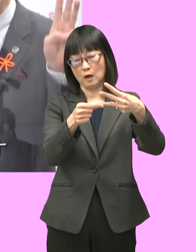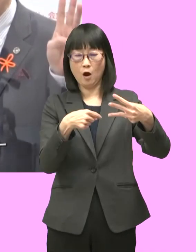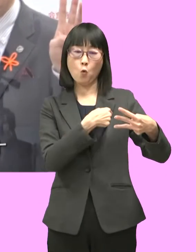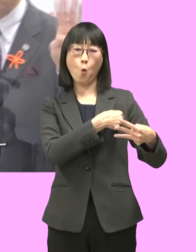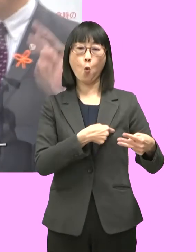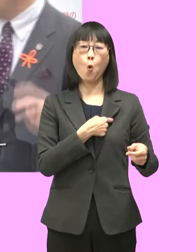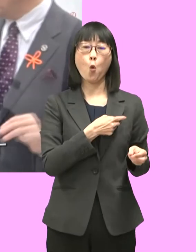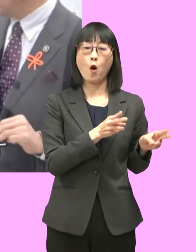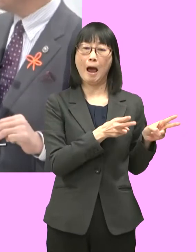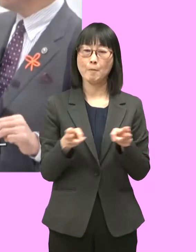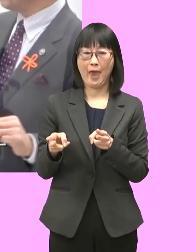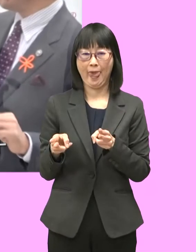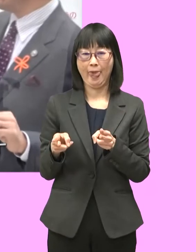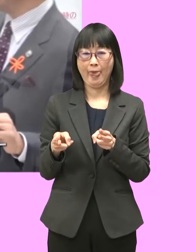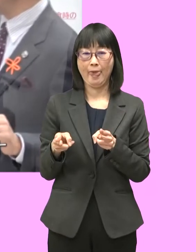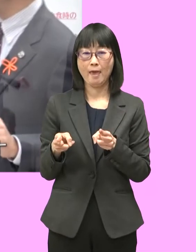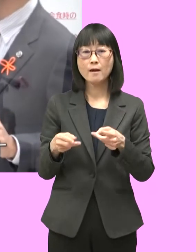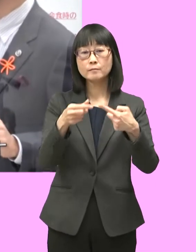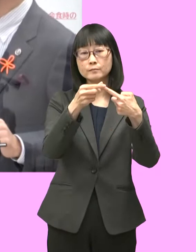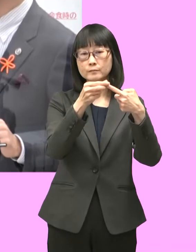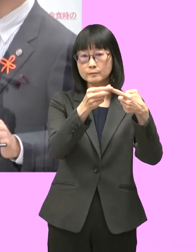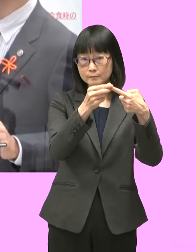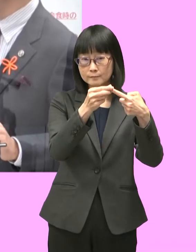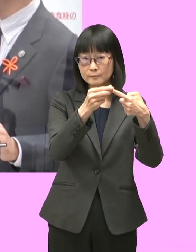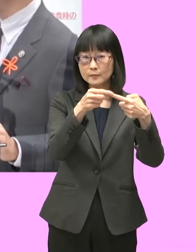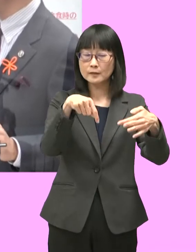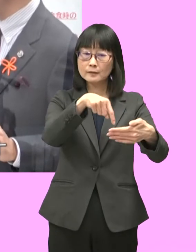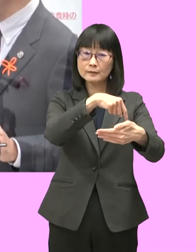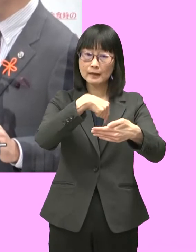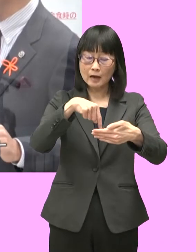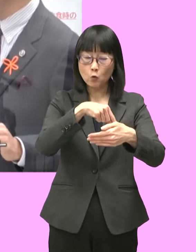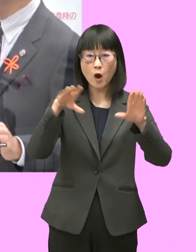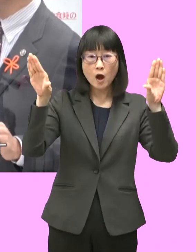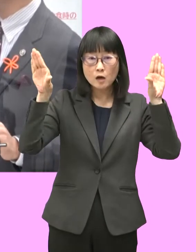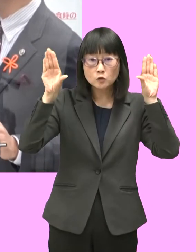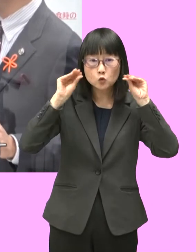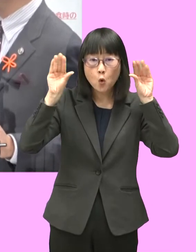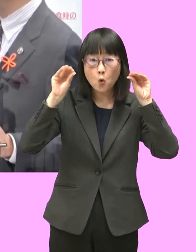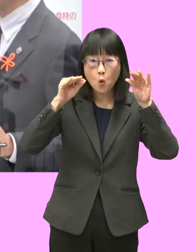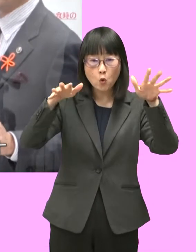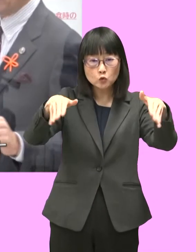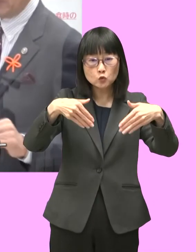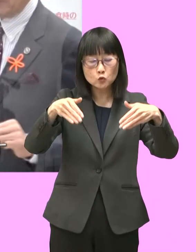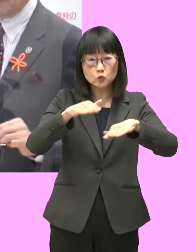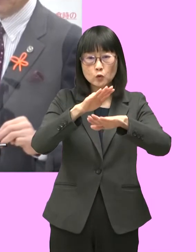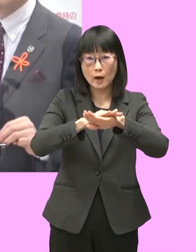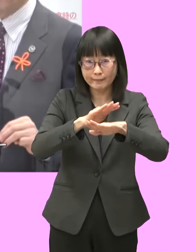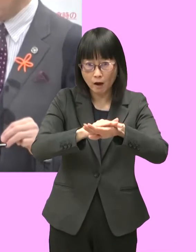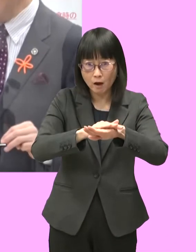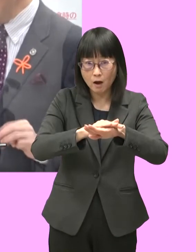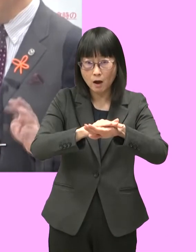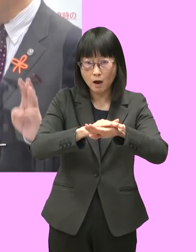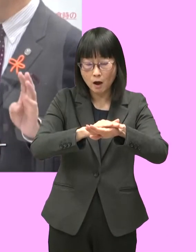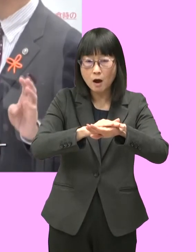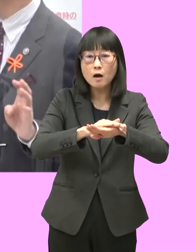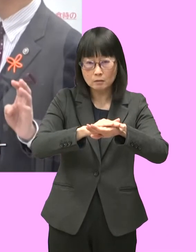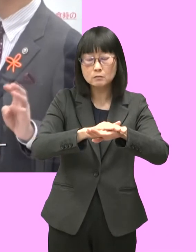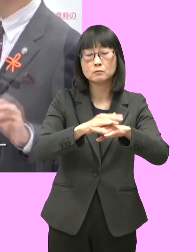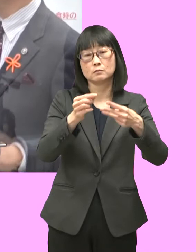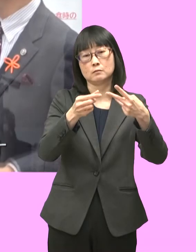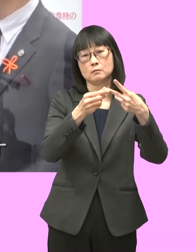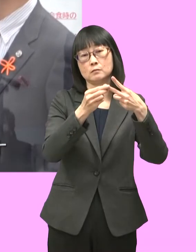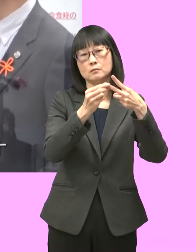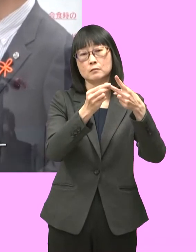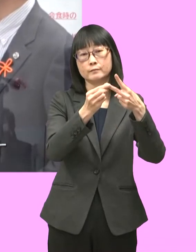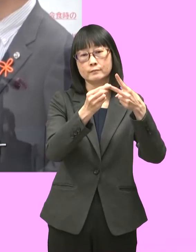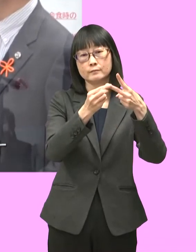作りました。1本目は情報の集め方で、どうすれば情報が集められるかというものです。